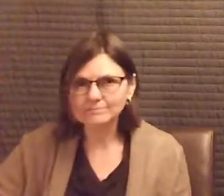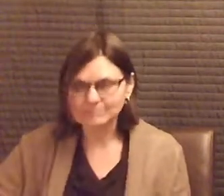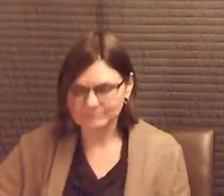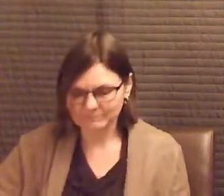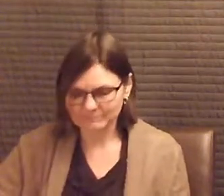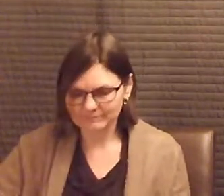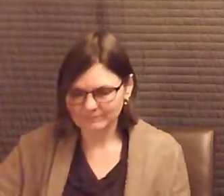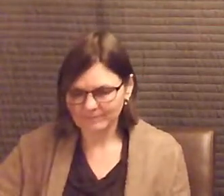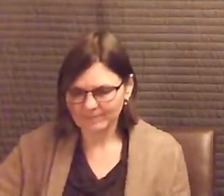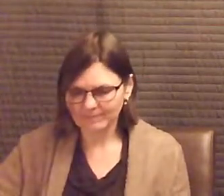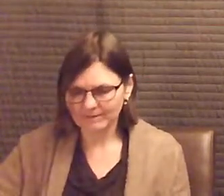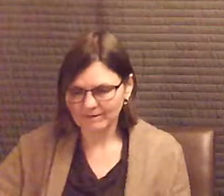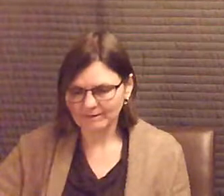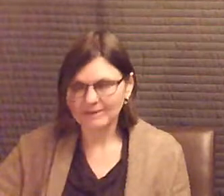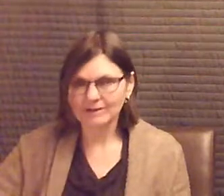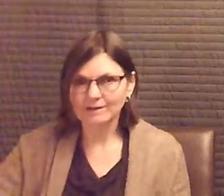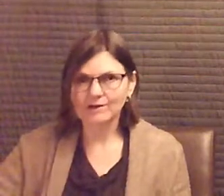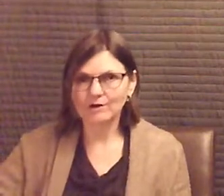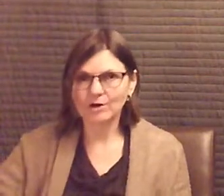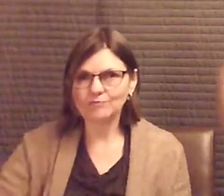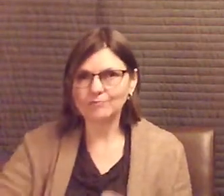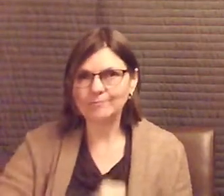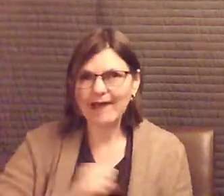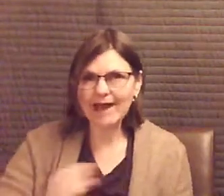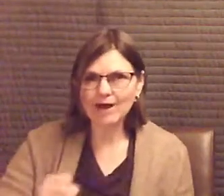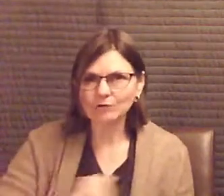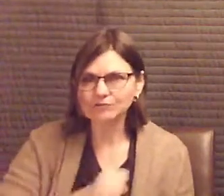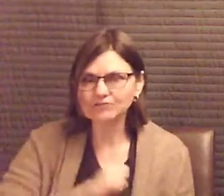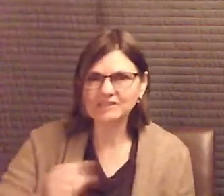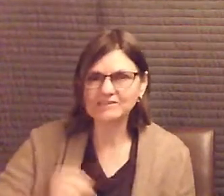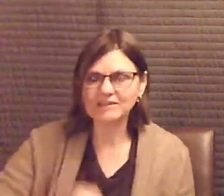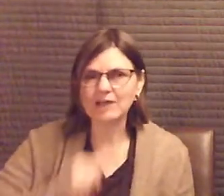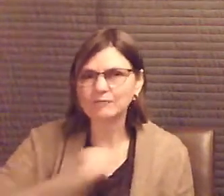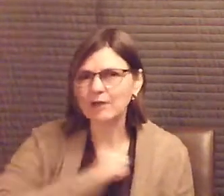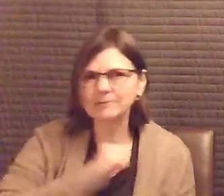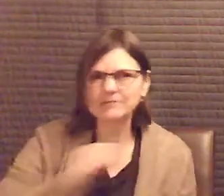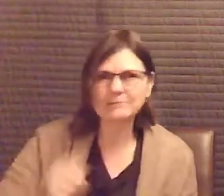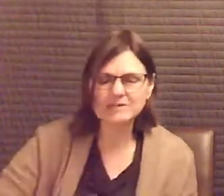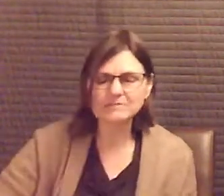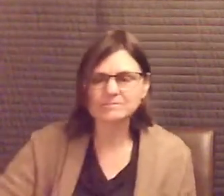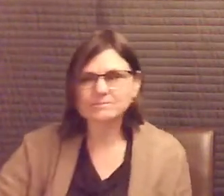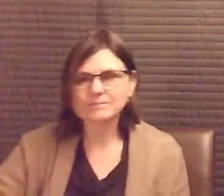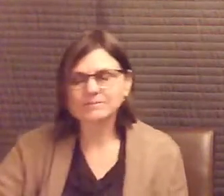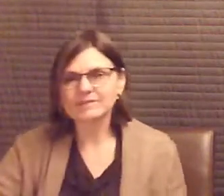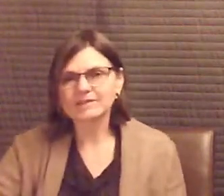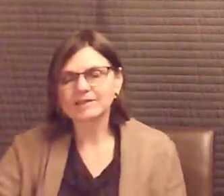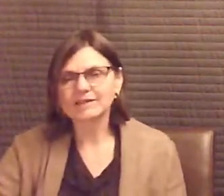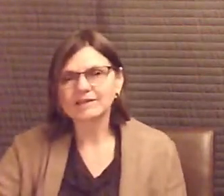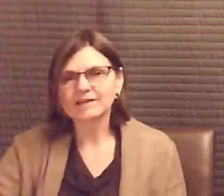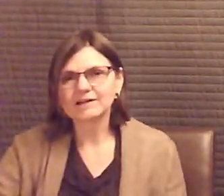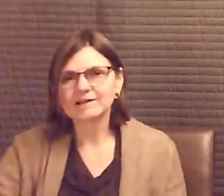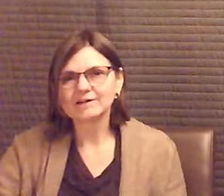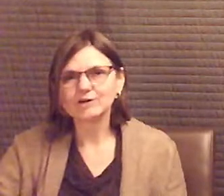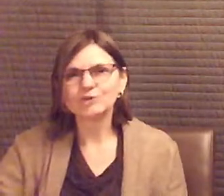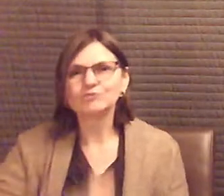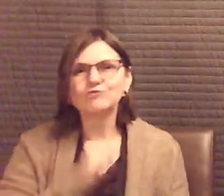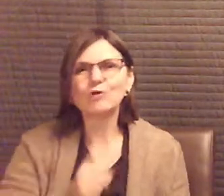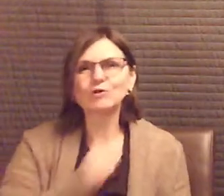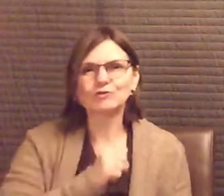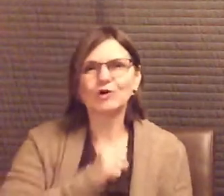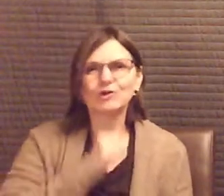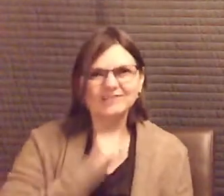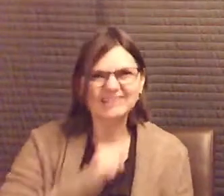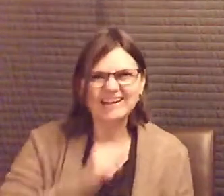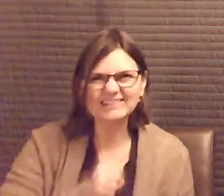of bruggen pestilence of plaag of ziekte en of epidémie de oorlog door het